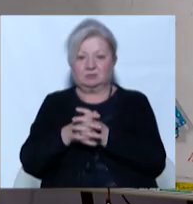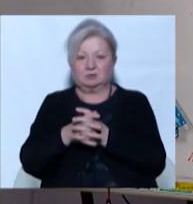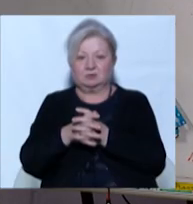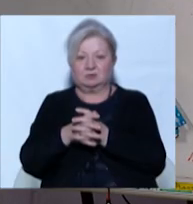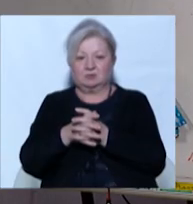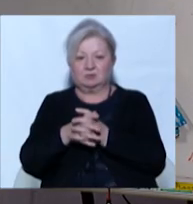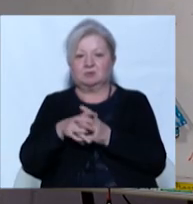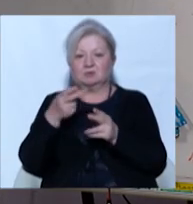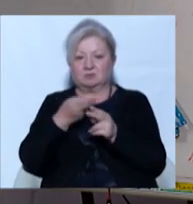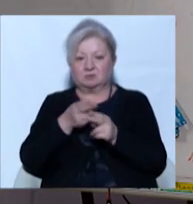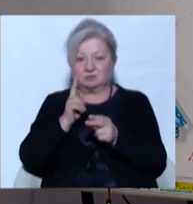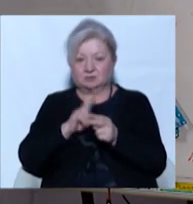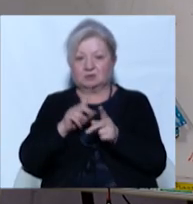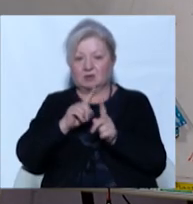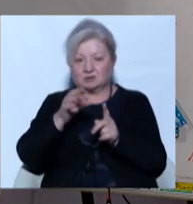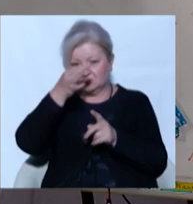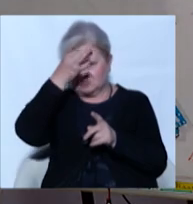ასეთია.